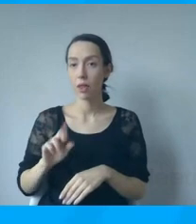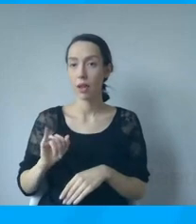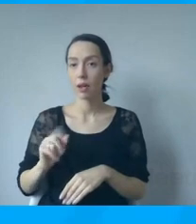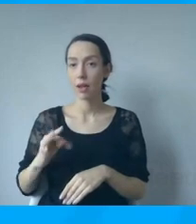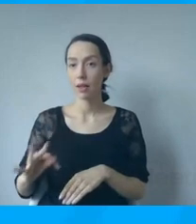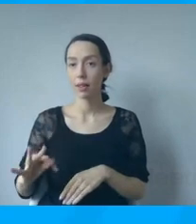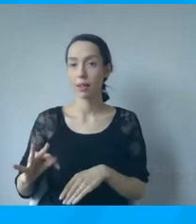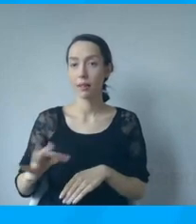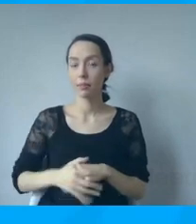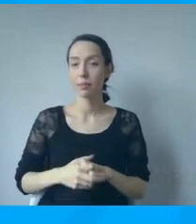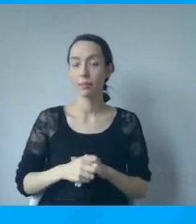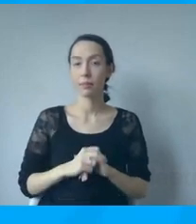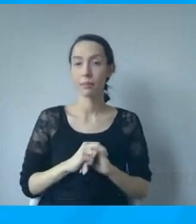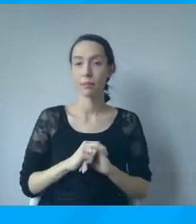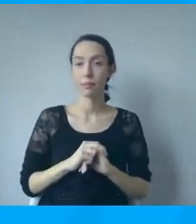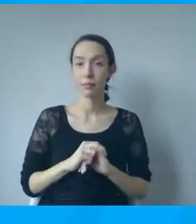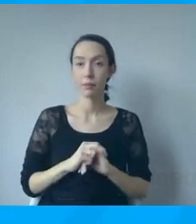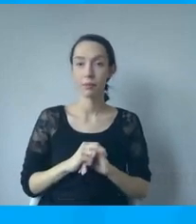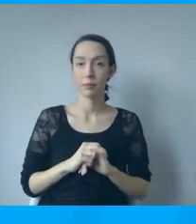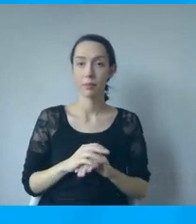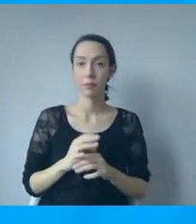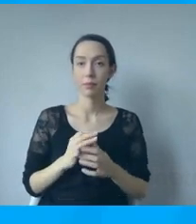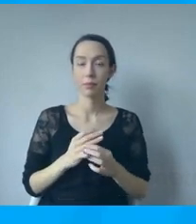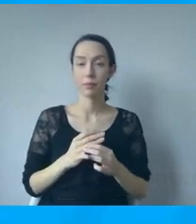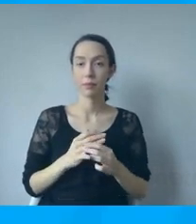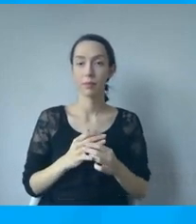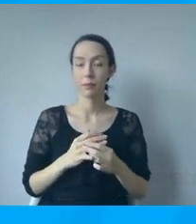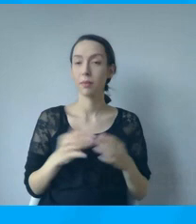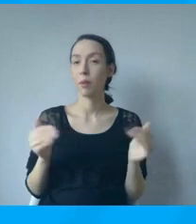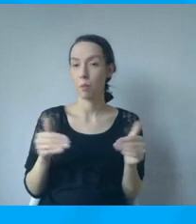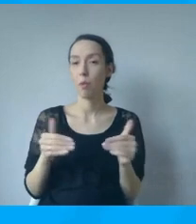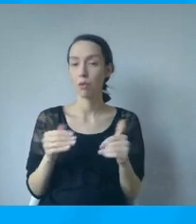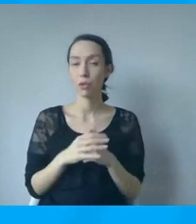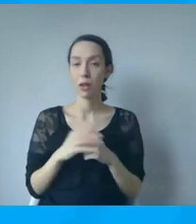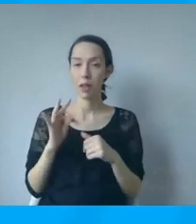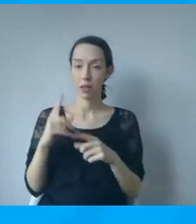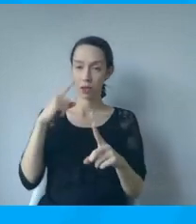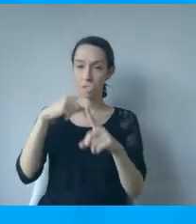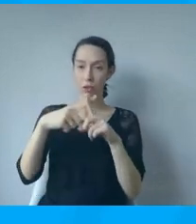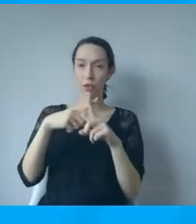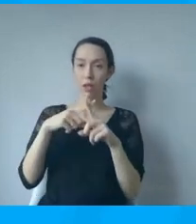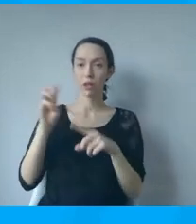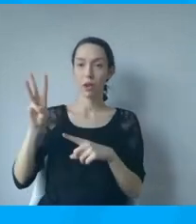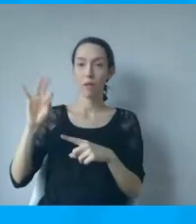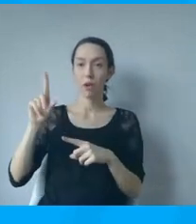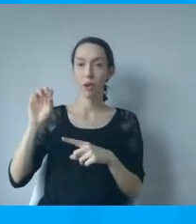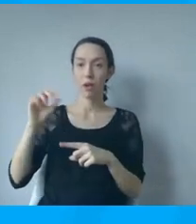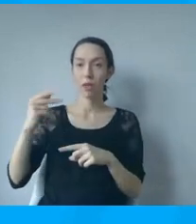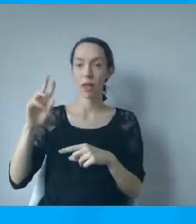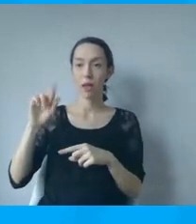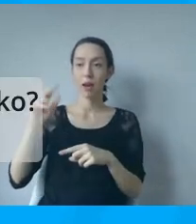Jest tam też na to miejsce, także śmiało. Tym można jak najbardziej tutaj się chwalić i jak najbardziej można to